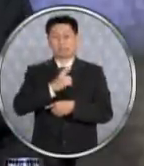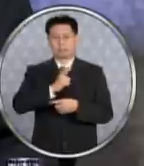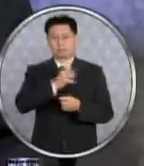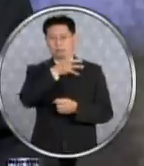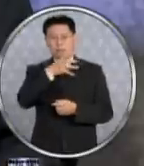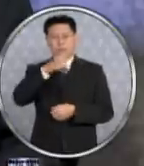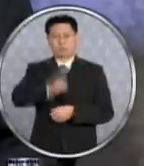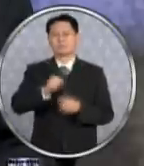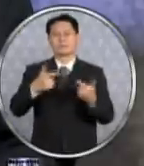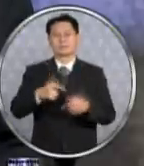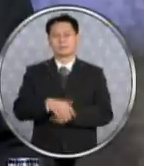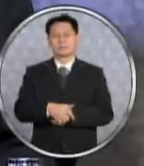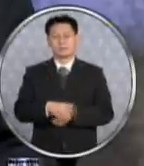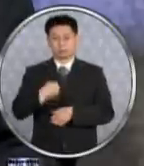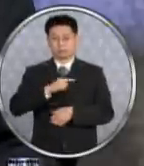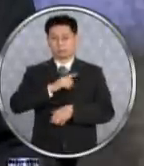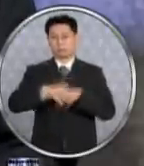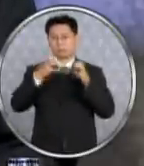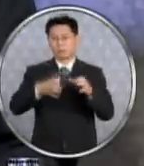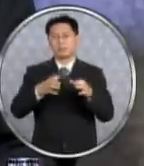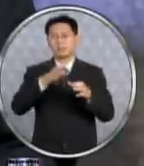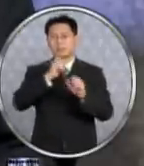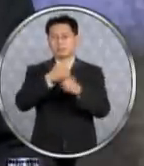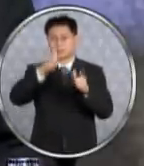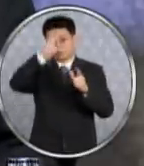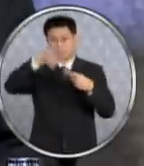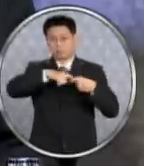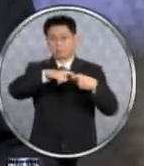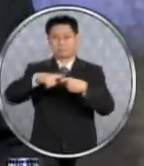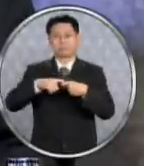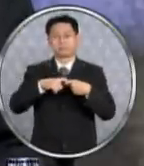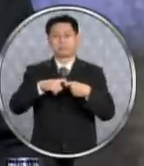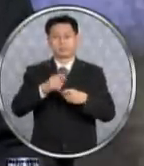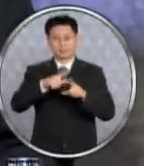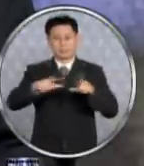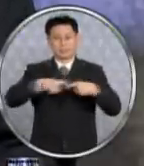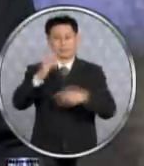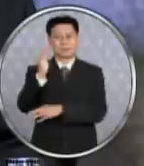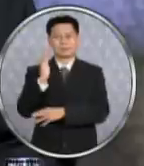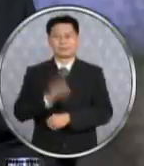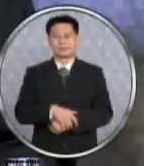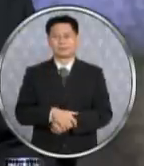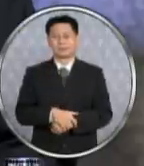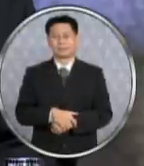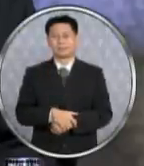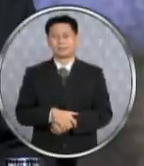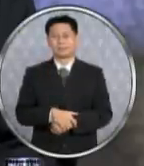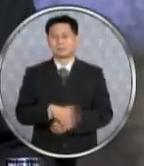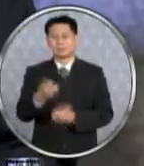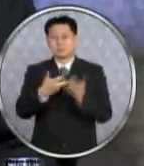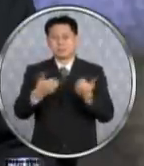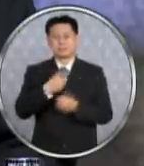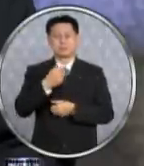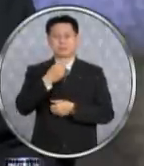资源。宋楚瑜将组成一个跨党派的大联合政府，不分我们